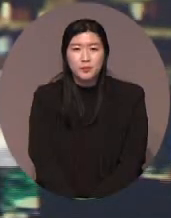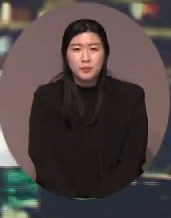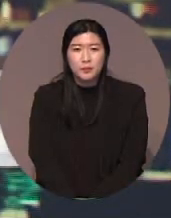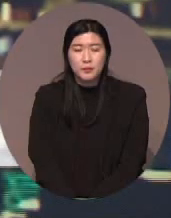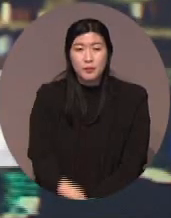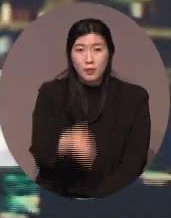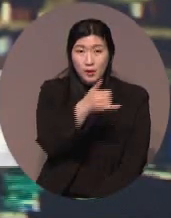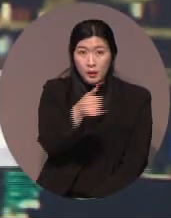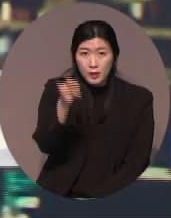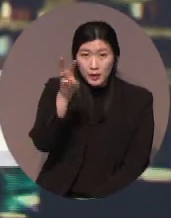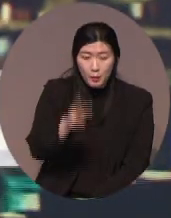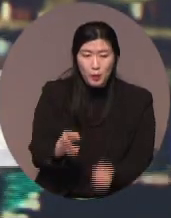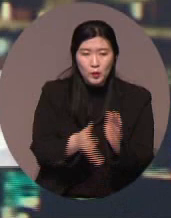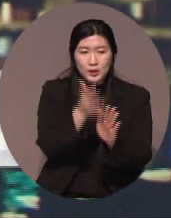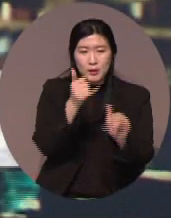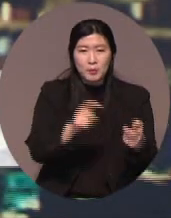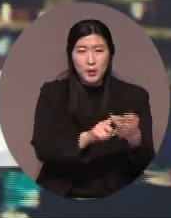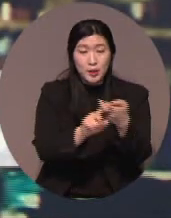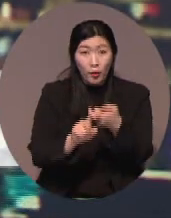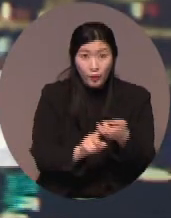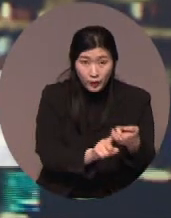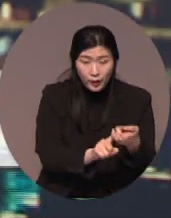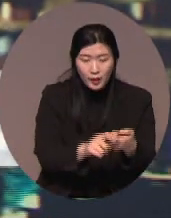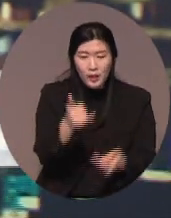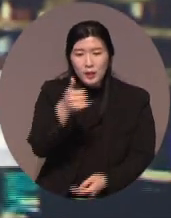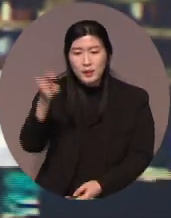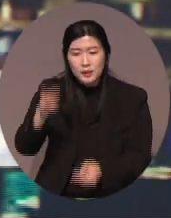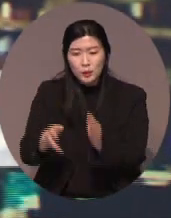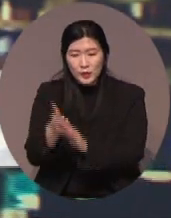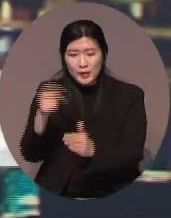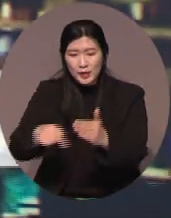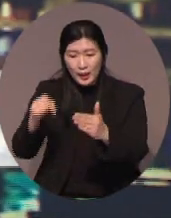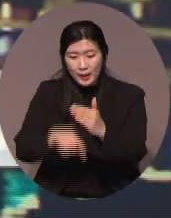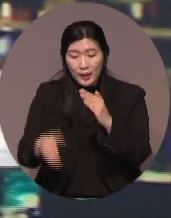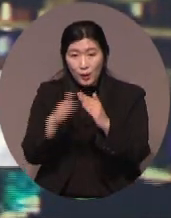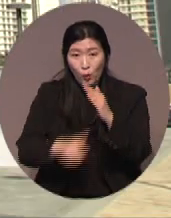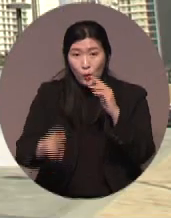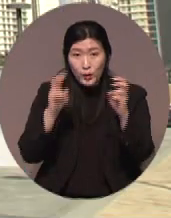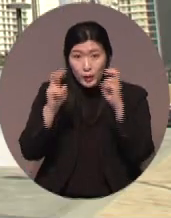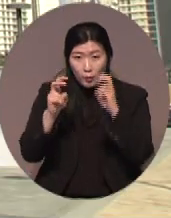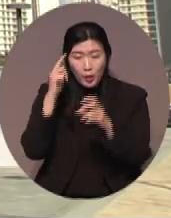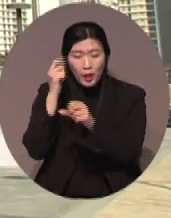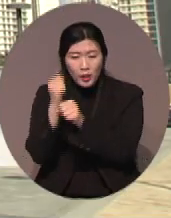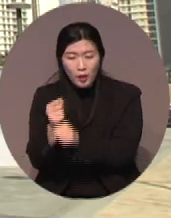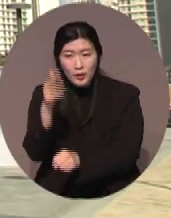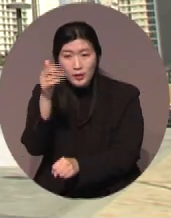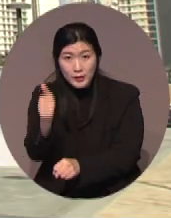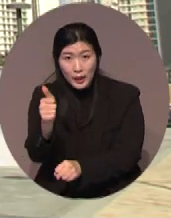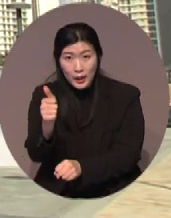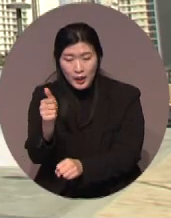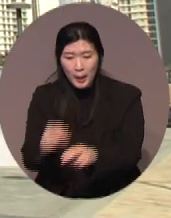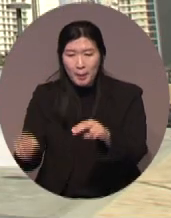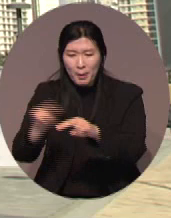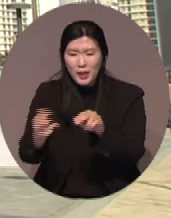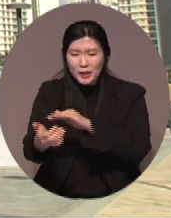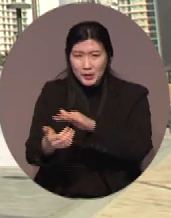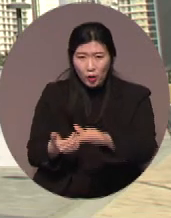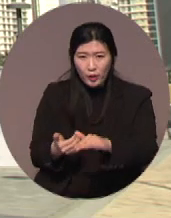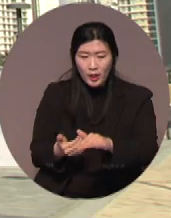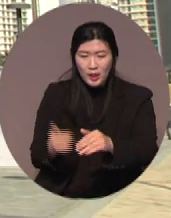세종 참여자체 시민연대가 세종시에 산하 공기업과 출자 출연 기관장 후보자의 자질을